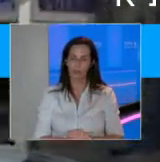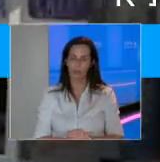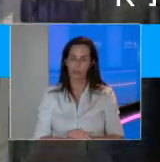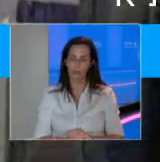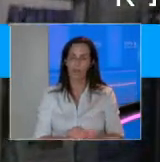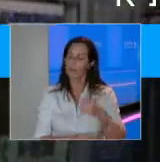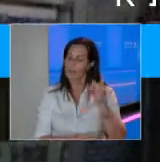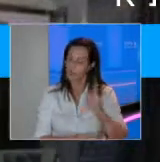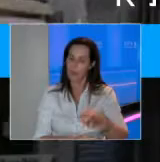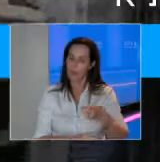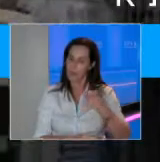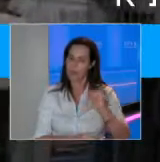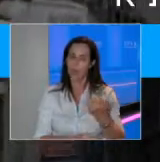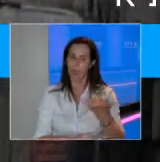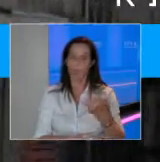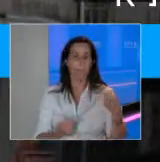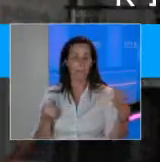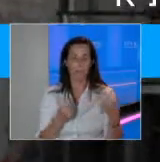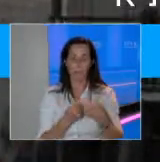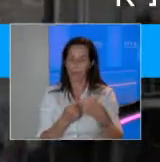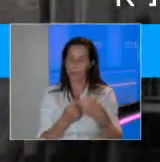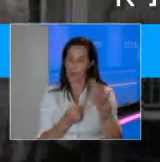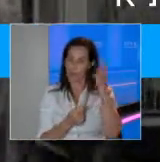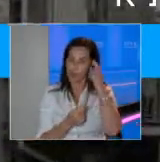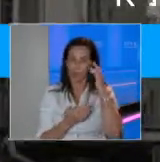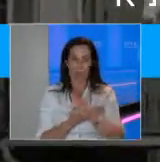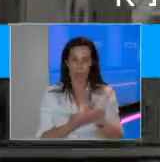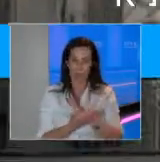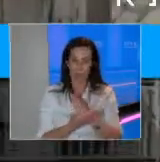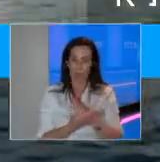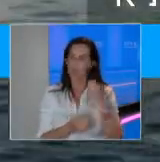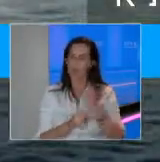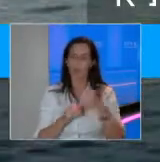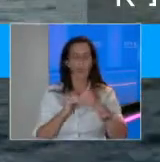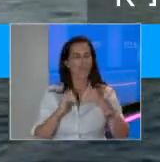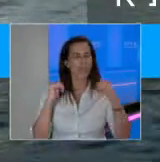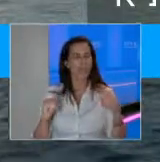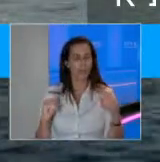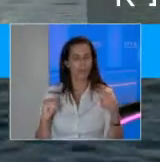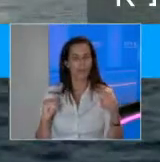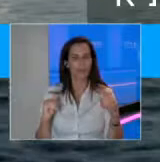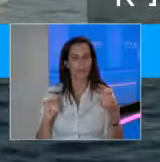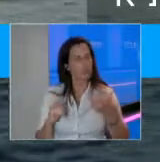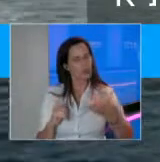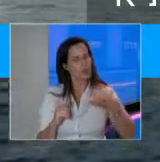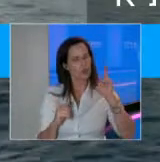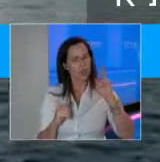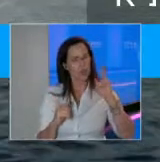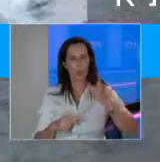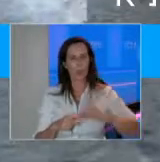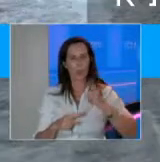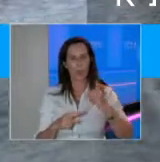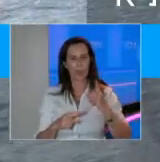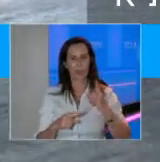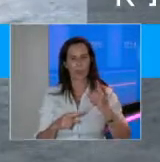שהיה צריך מבחינת שיקול הדעת לעשות הבחנות יותר